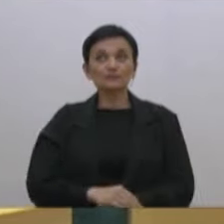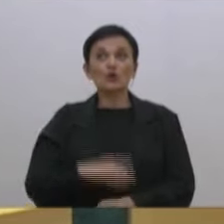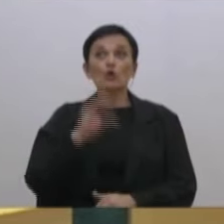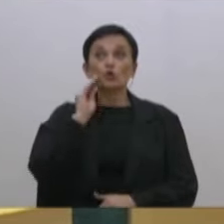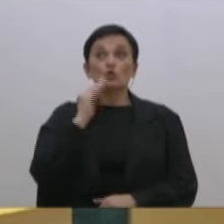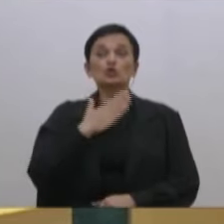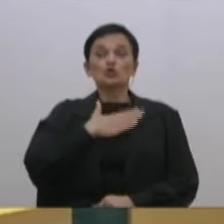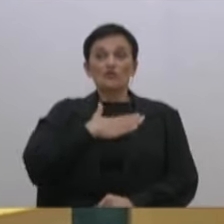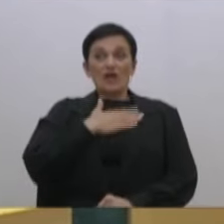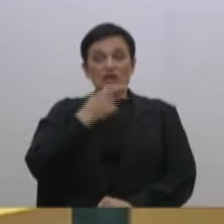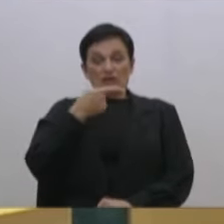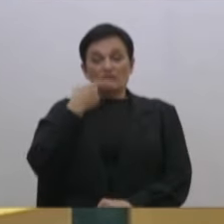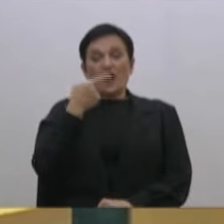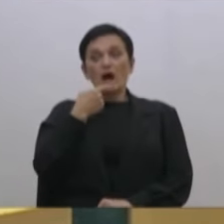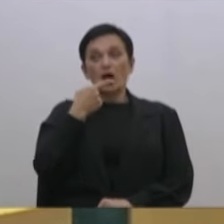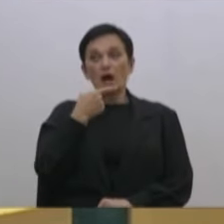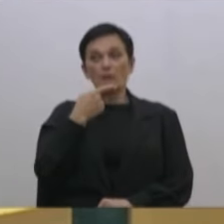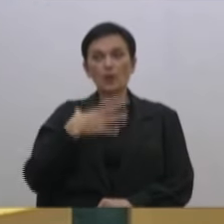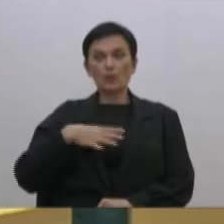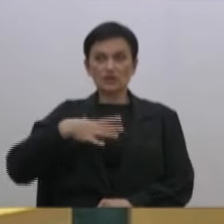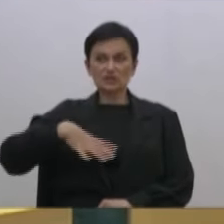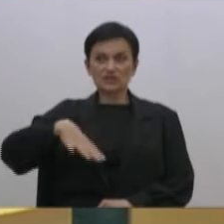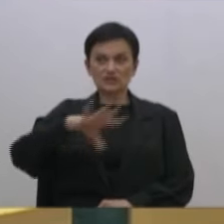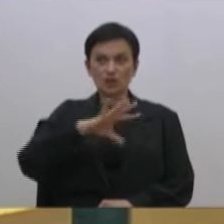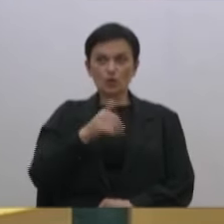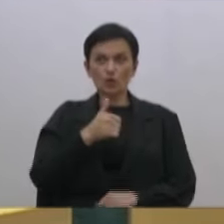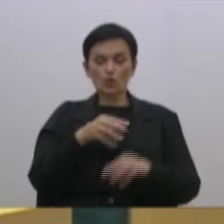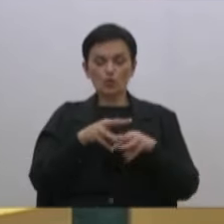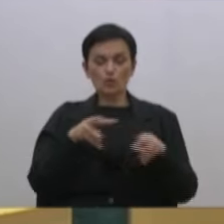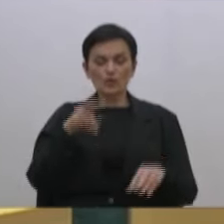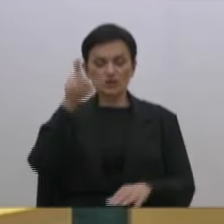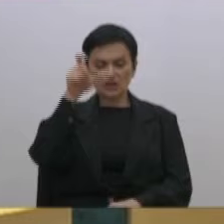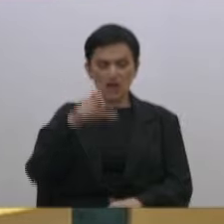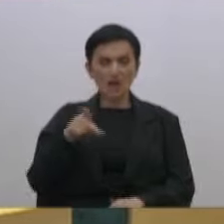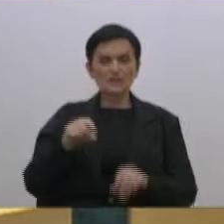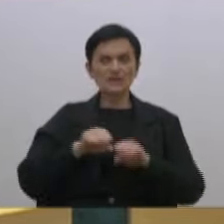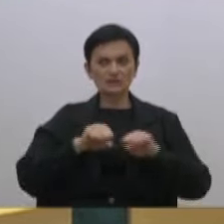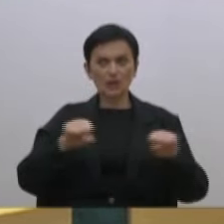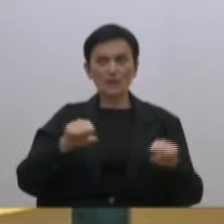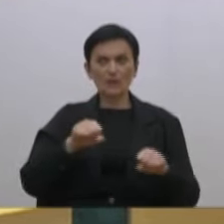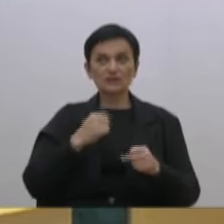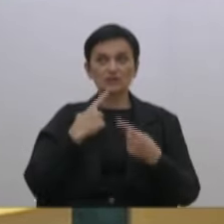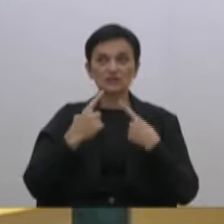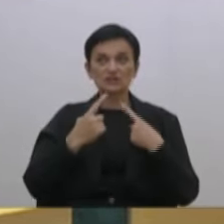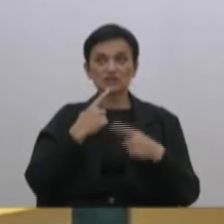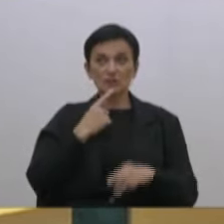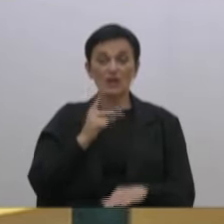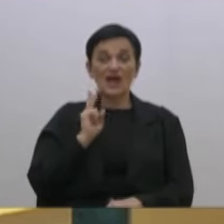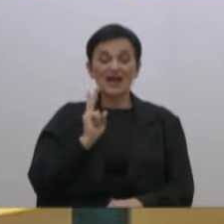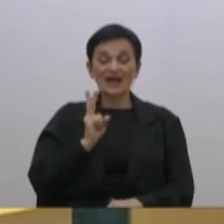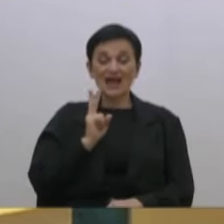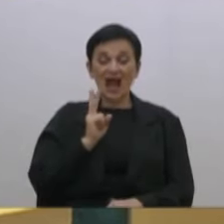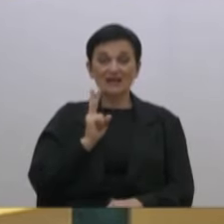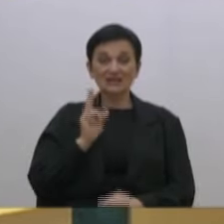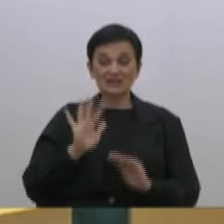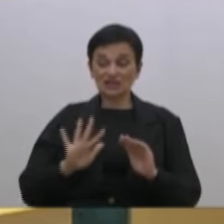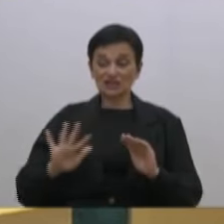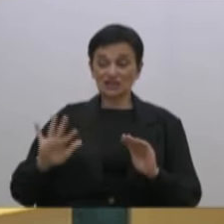ჩვენ ვამბობთ რომ საქართველო და პრემიერ-მინისტრი ამას ძალიან თამამად საუბრობს კანდიდატ ქვეყნებს